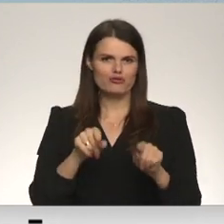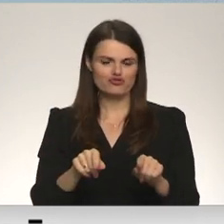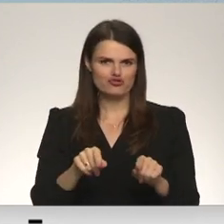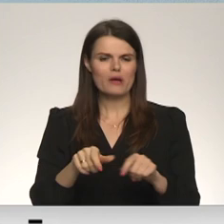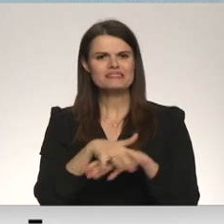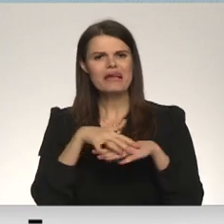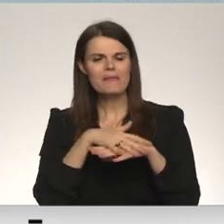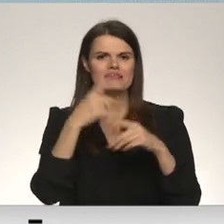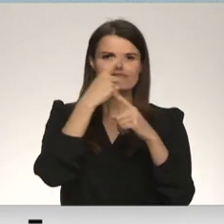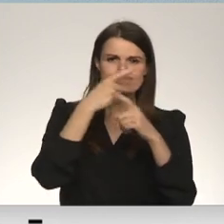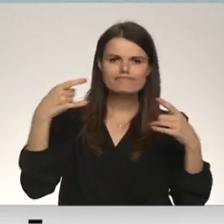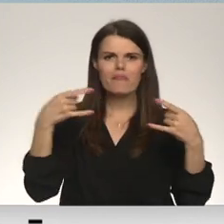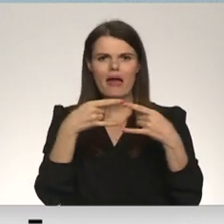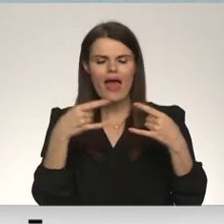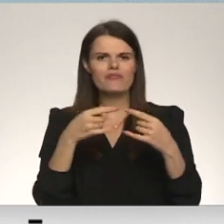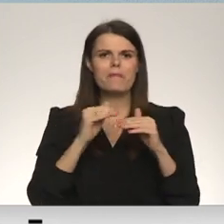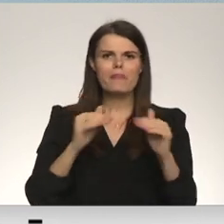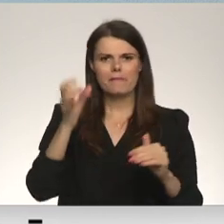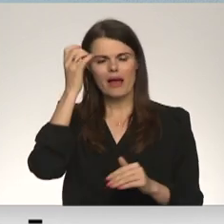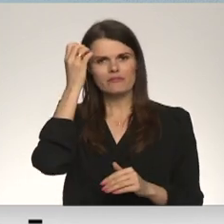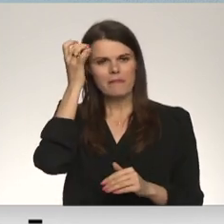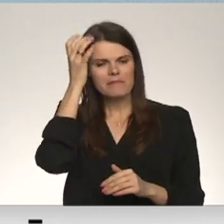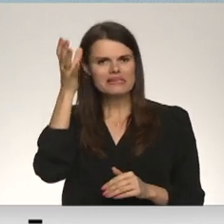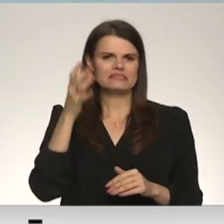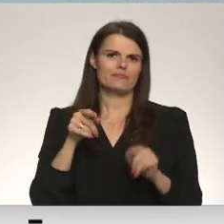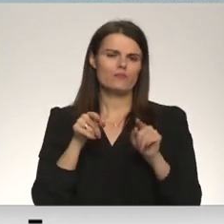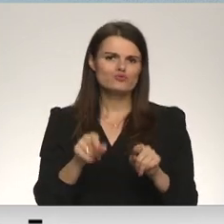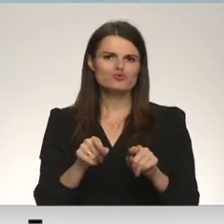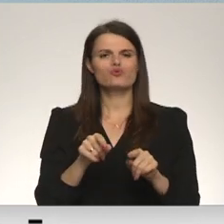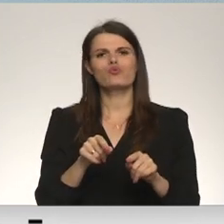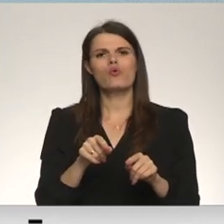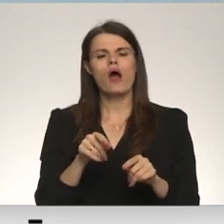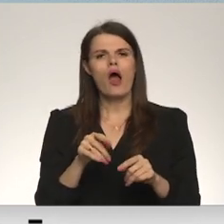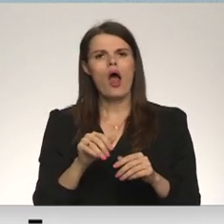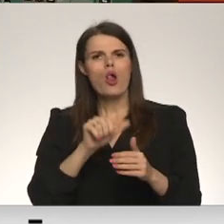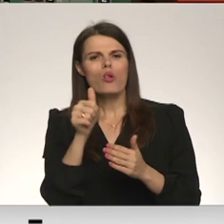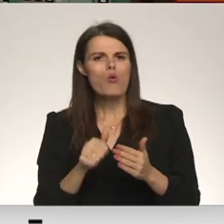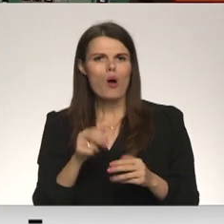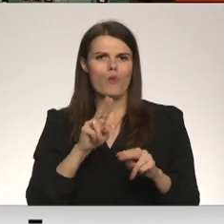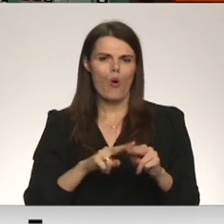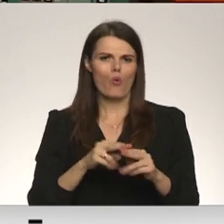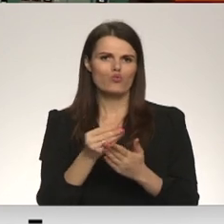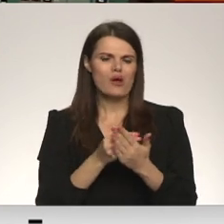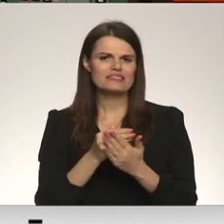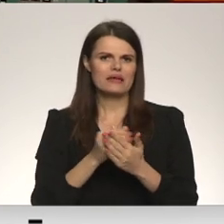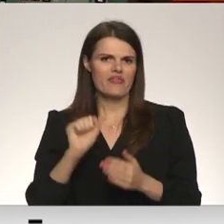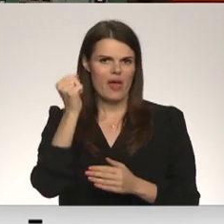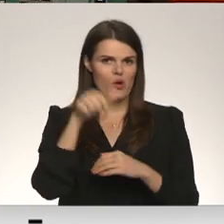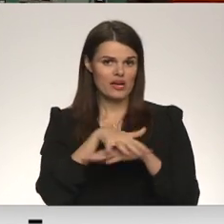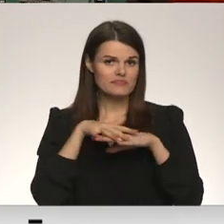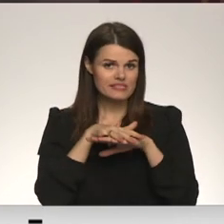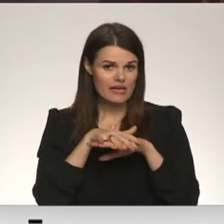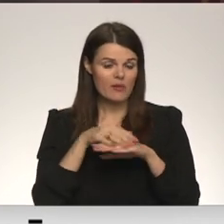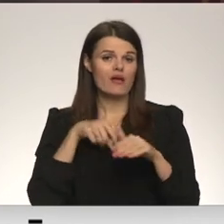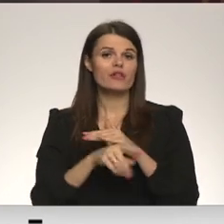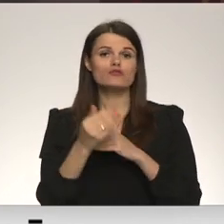par sabiedriskajiem medijiem, to pamatprincipiem, to lomu demokrātiskā sabiedrībā. Tas nozīmē, ka